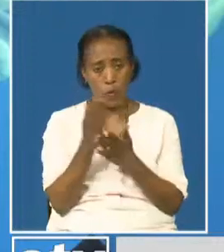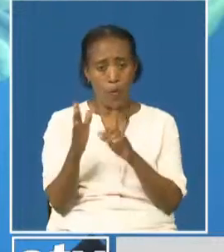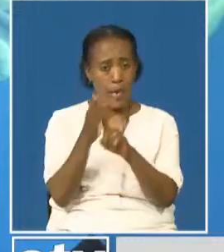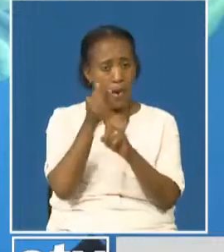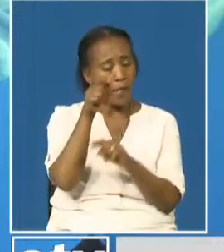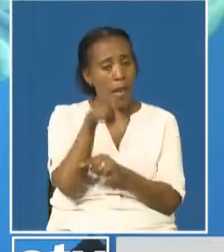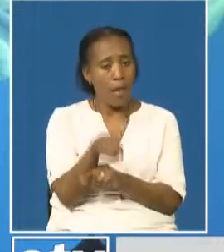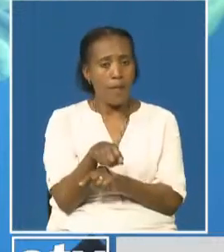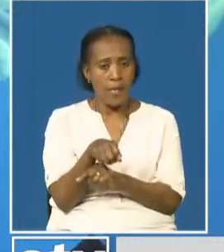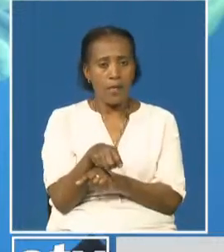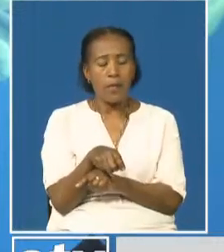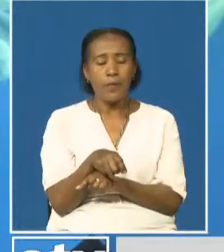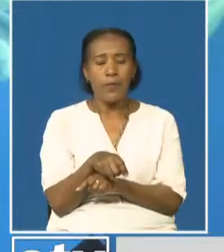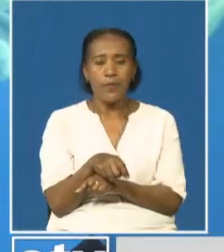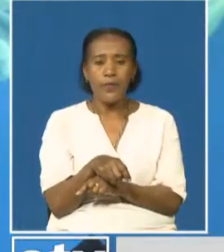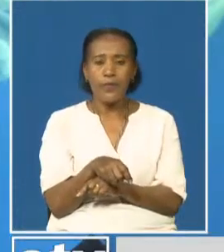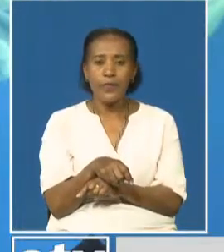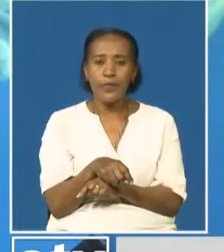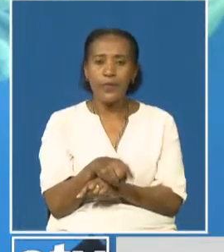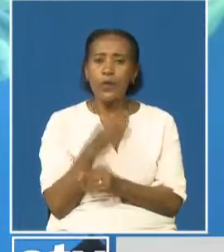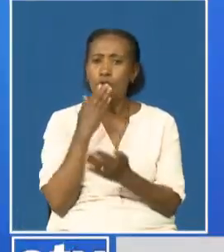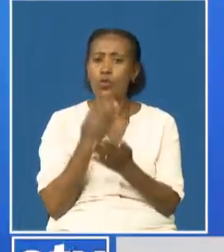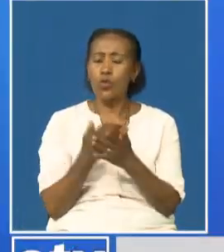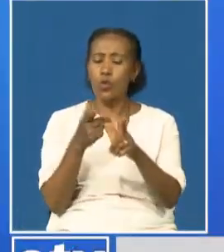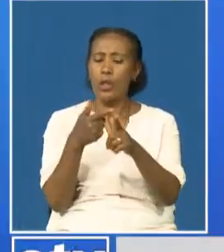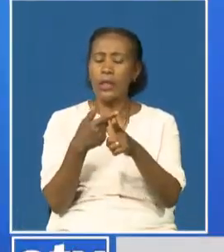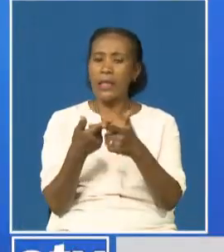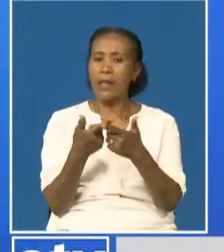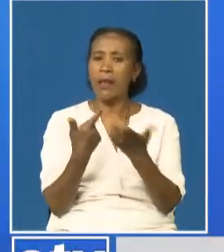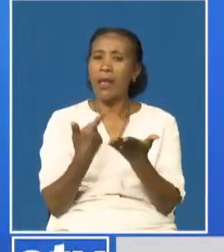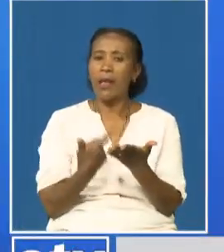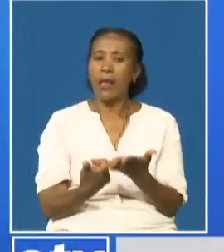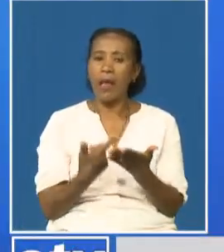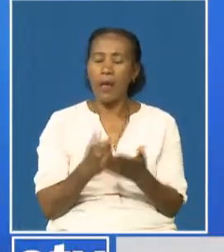መያዝ ያለበት ቤተሰብ ውስጥ? ጥሩ ነው እንግዲህ ይሄ